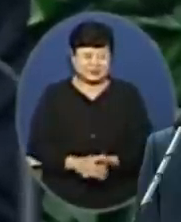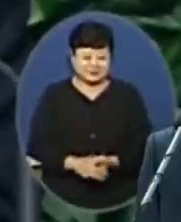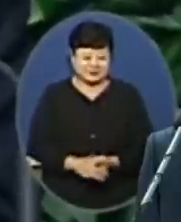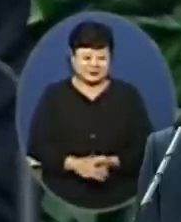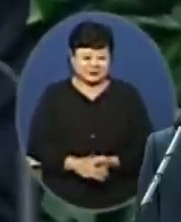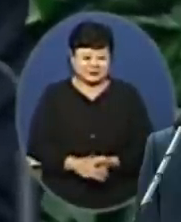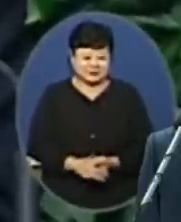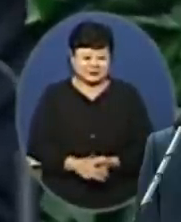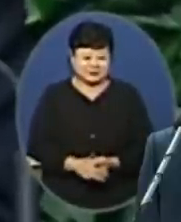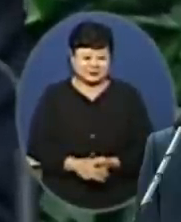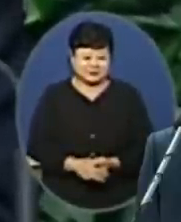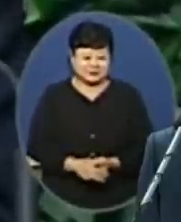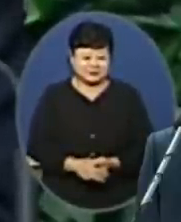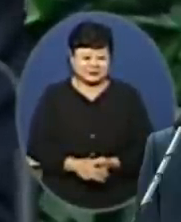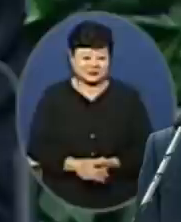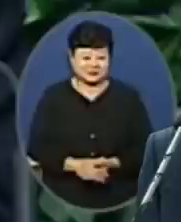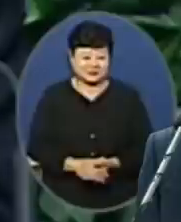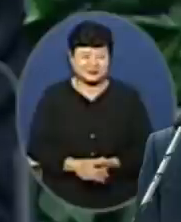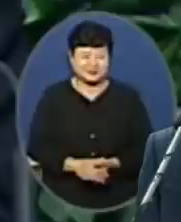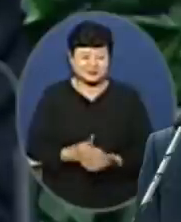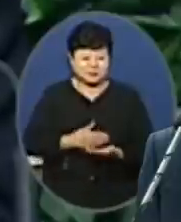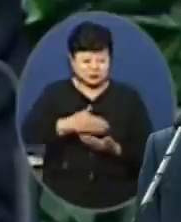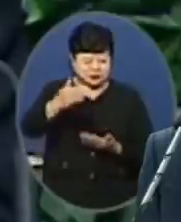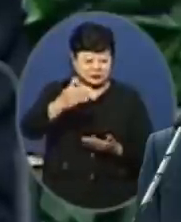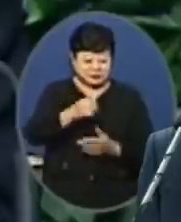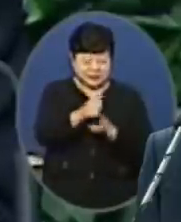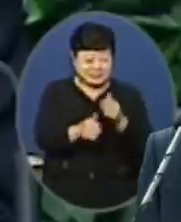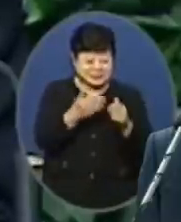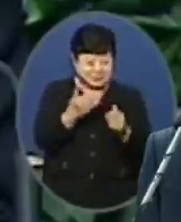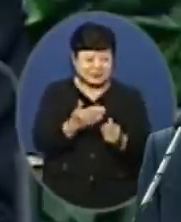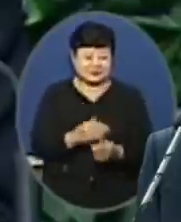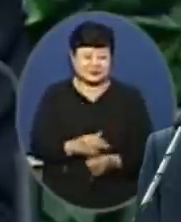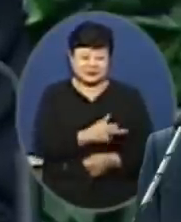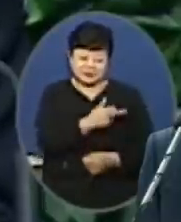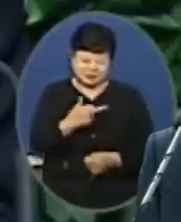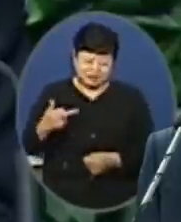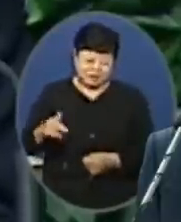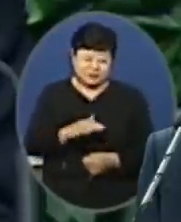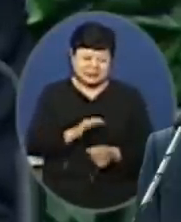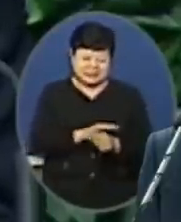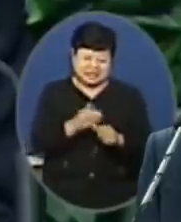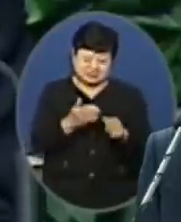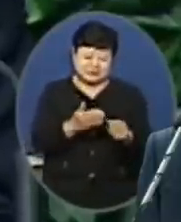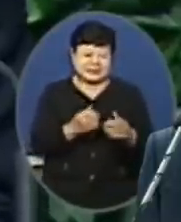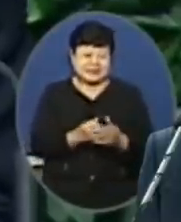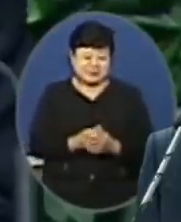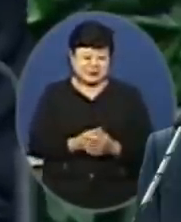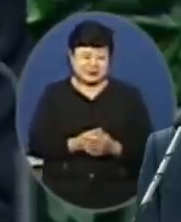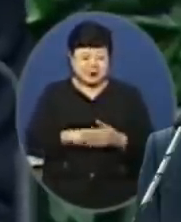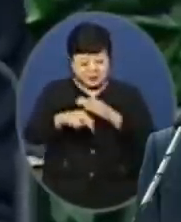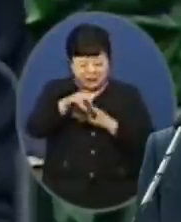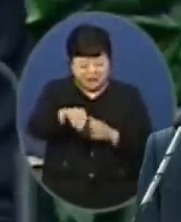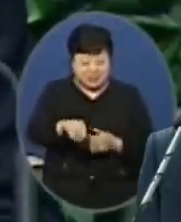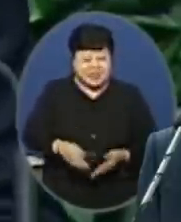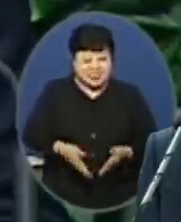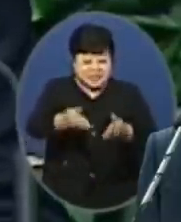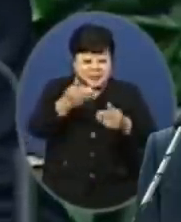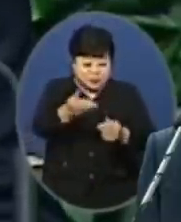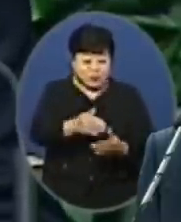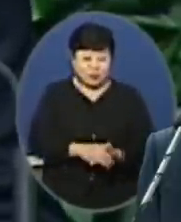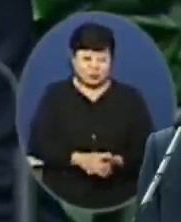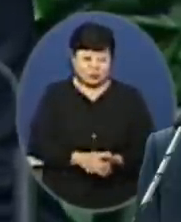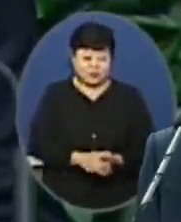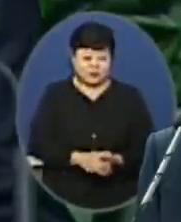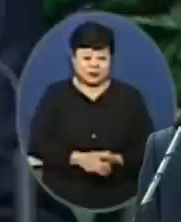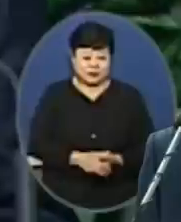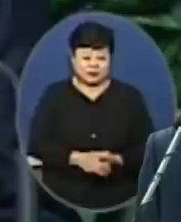지나치게 하고 못 머무르게 해요. 하나님은 너무나 우리를 사랑하시기 때문에 피할 길을 주시고 그